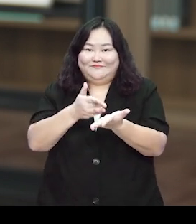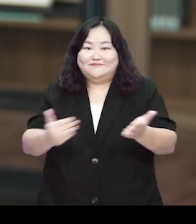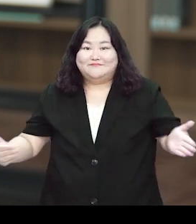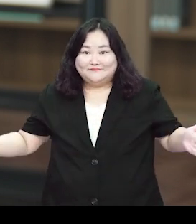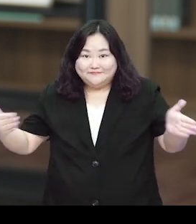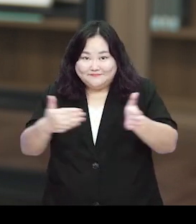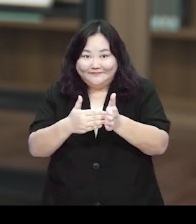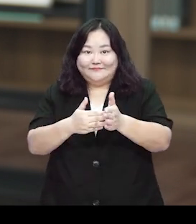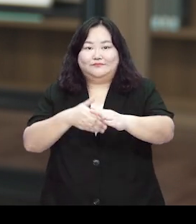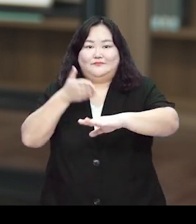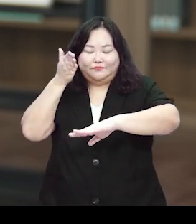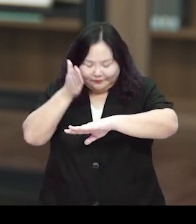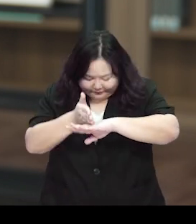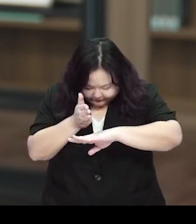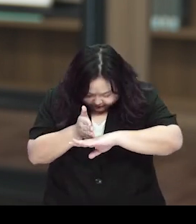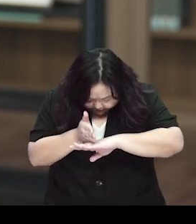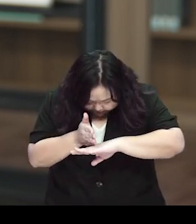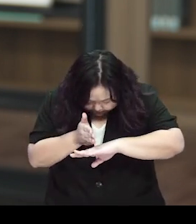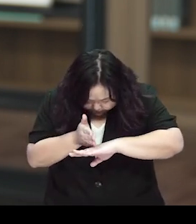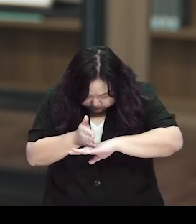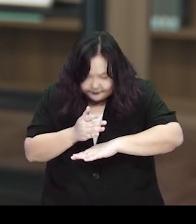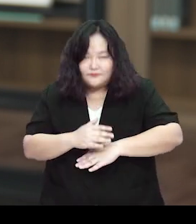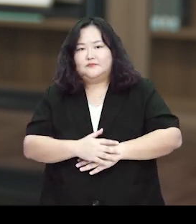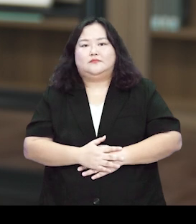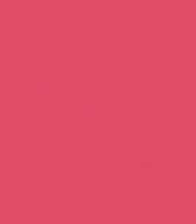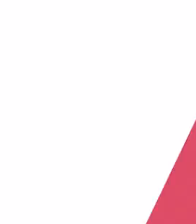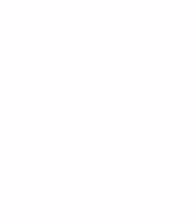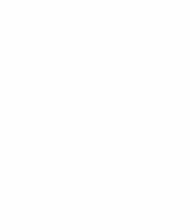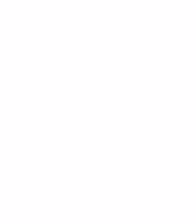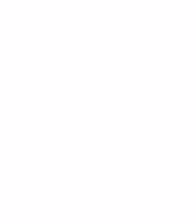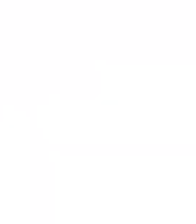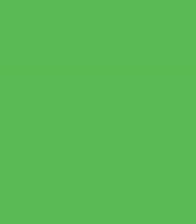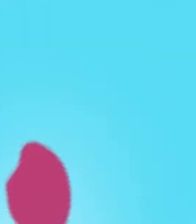이상 천안 뉴스를 마칩니다 고맙습니다